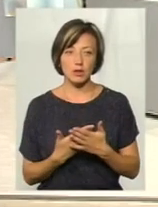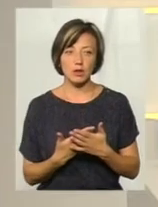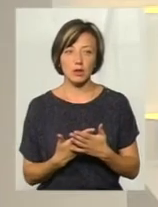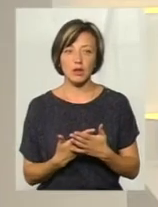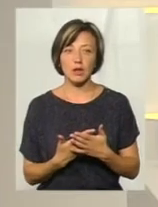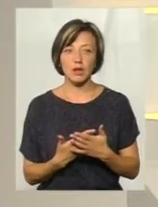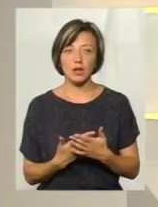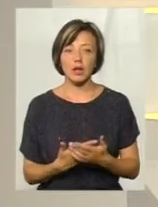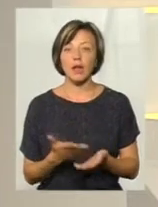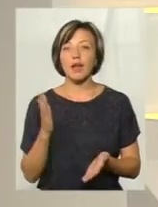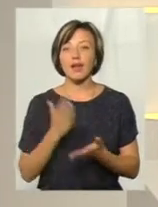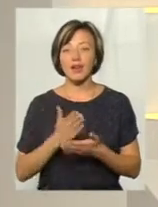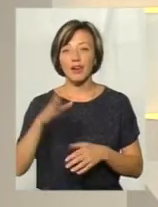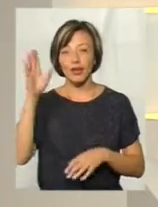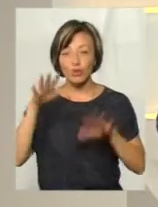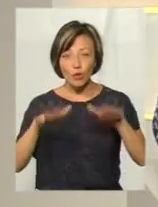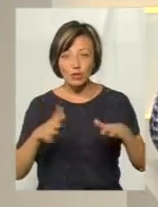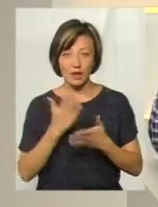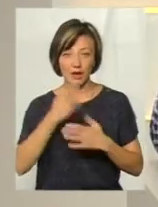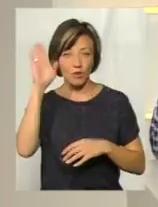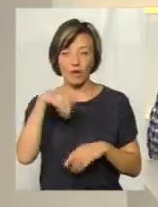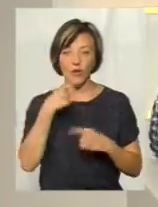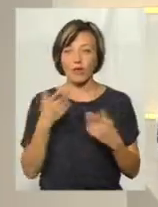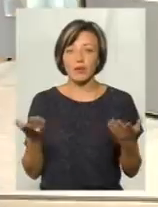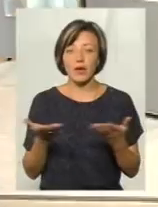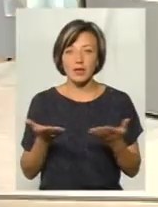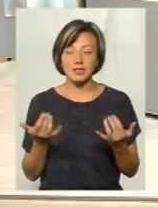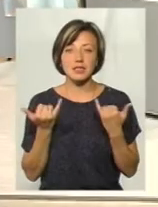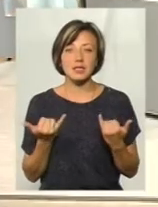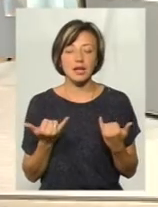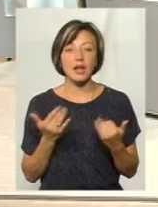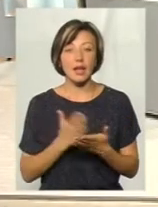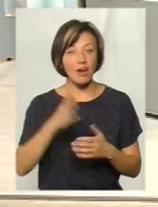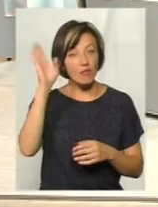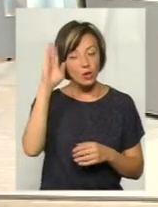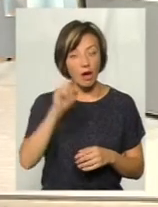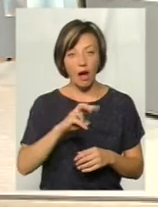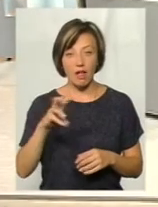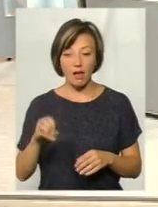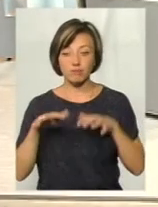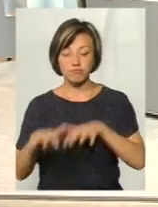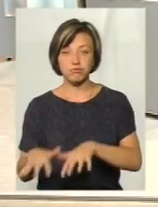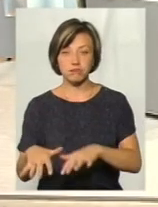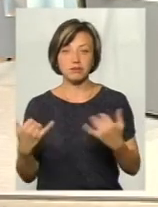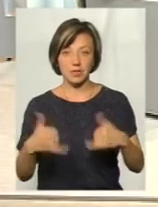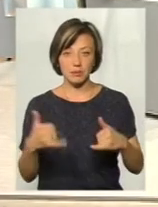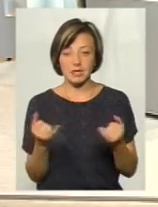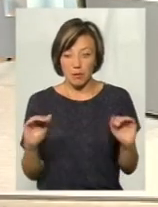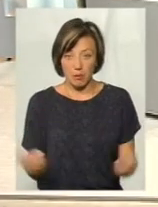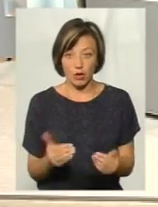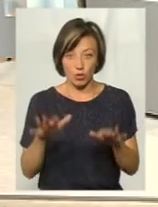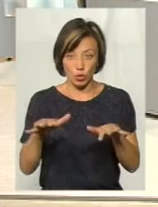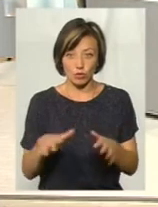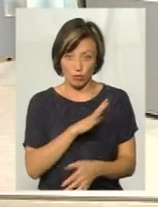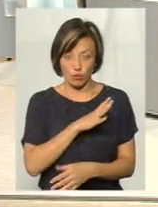пішов дощ, то є вода. Ми не говоримо про якісь там пустити. Зараз де вода? Є вода, але змивається. Зараз ще й менше води, але дощ